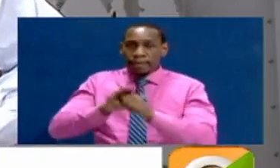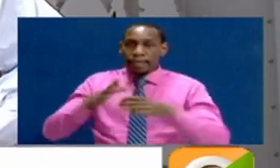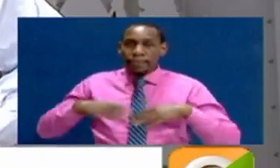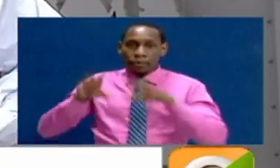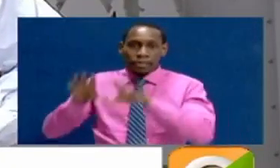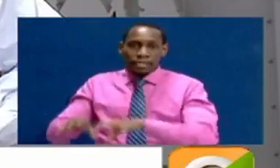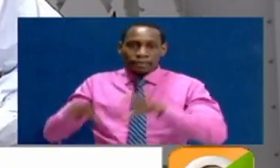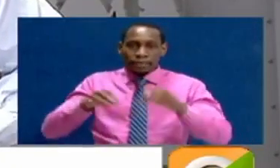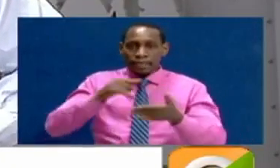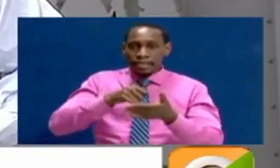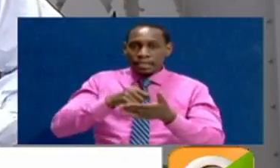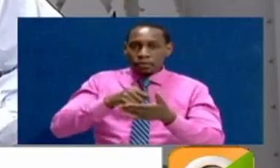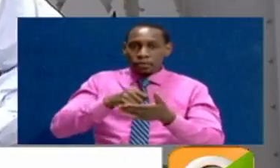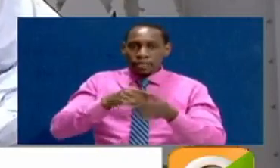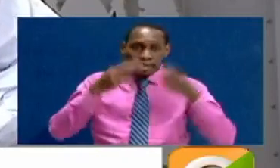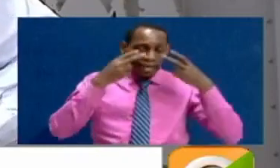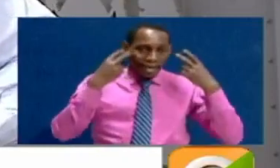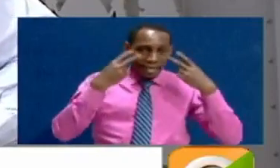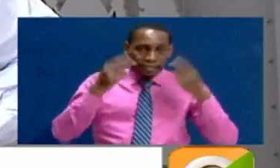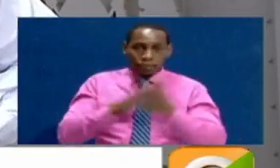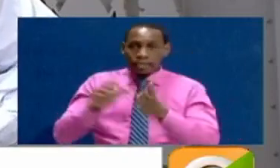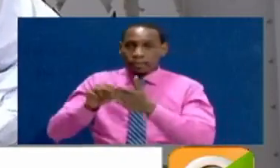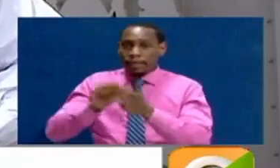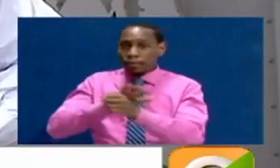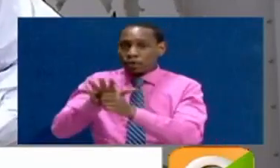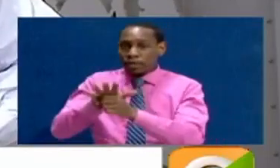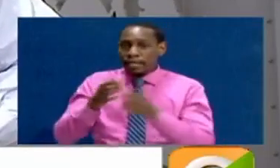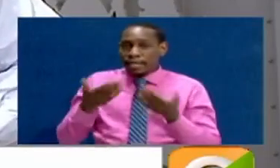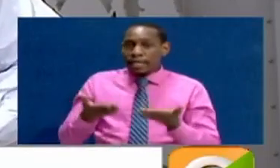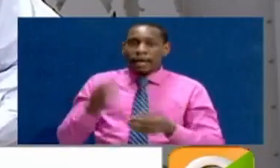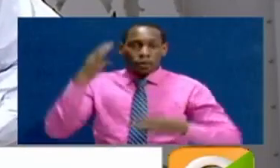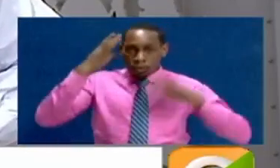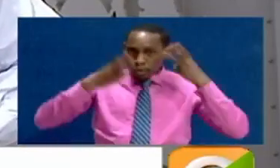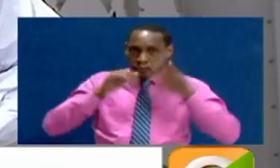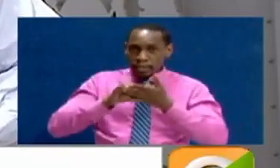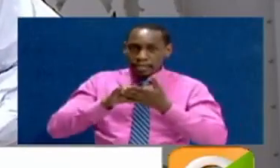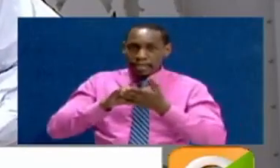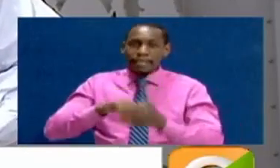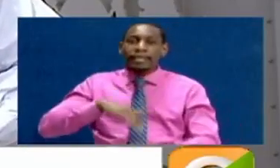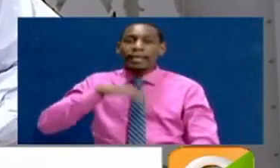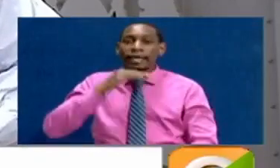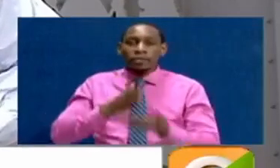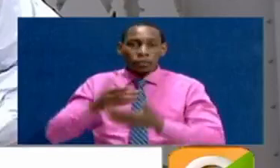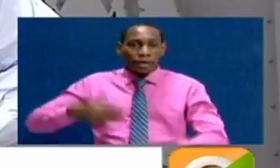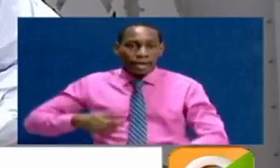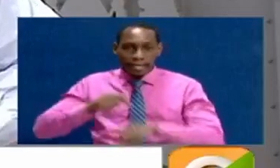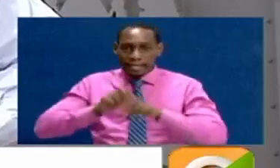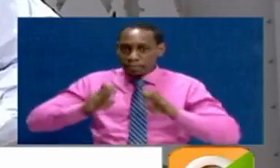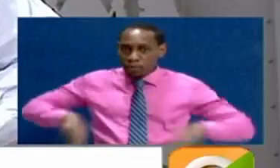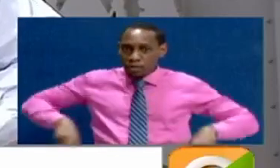ikiwemo mashambulizi ya shifta, Al-Shabaab na janga la corona, sasa wanahofia kuangamia kwa njaa iwapo nzige